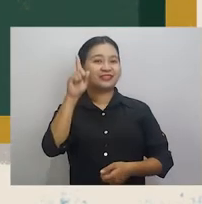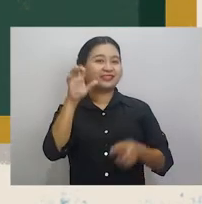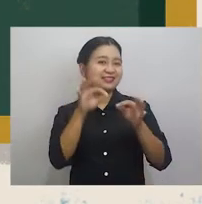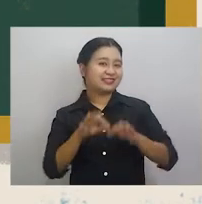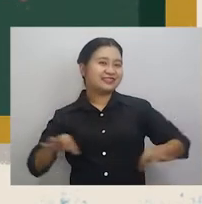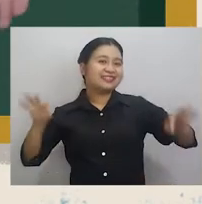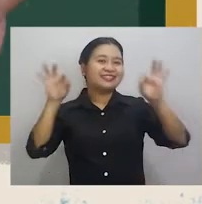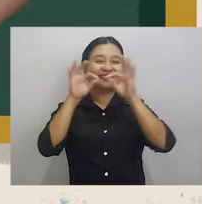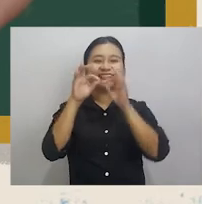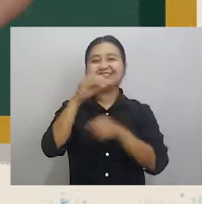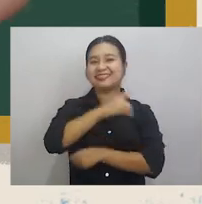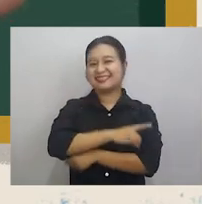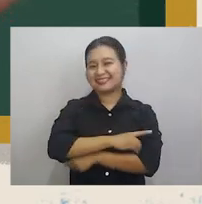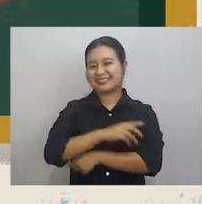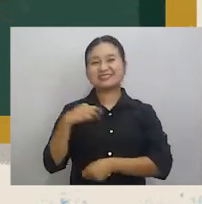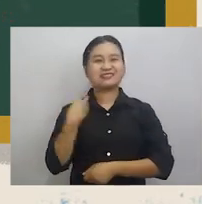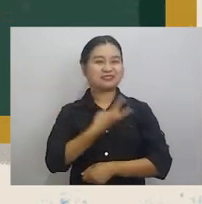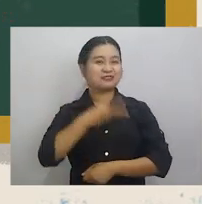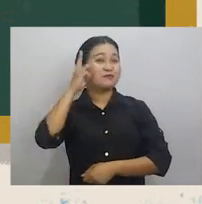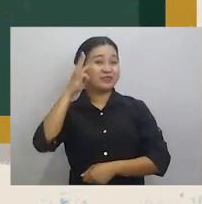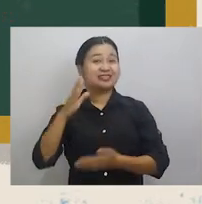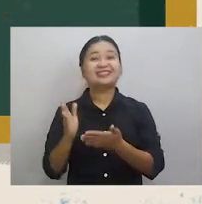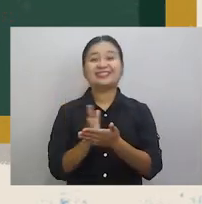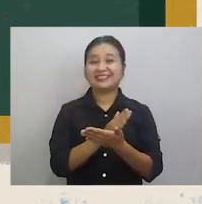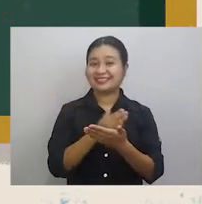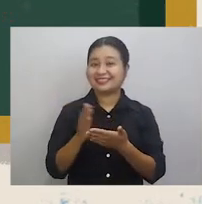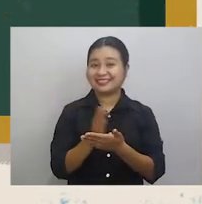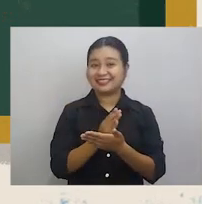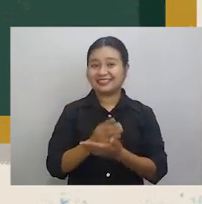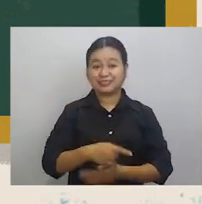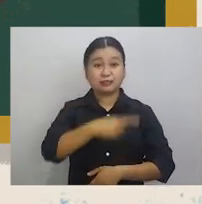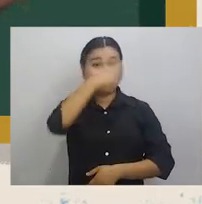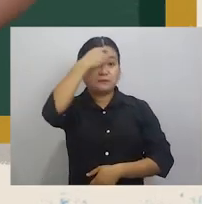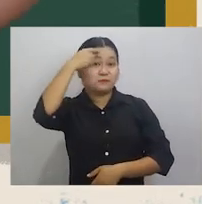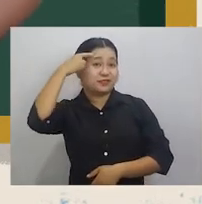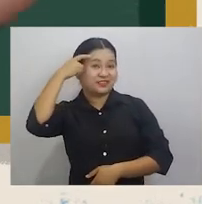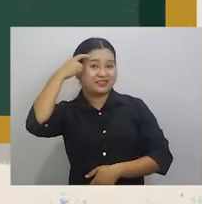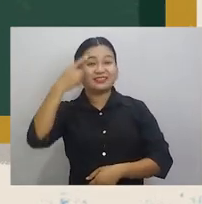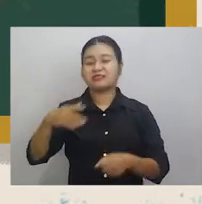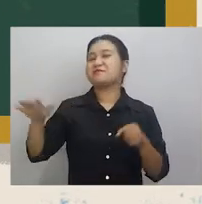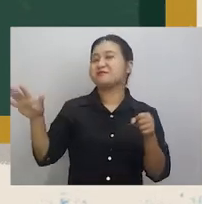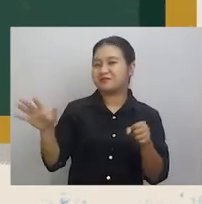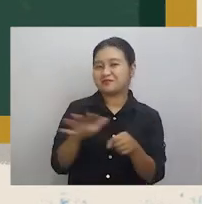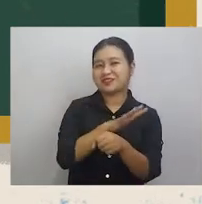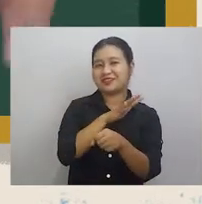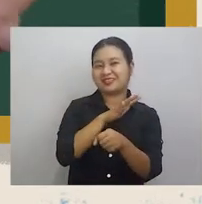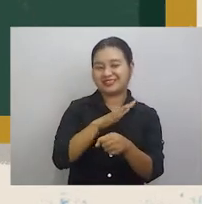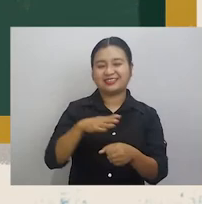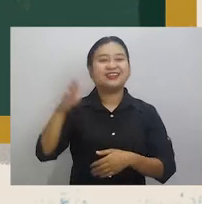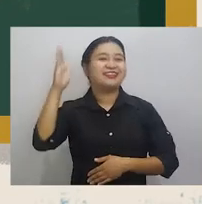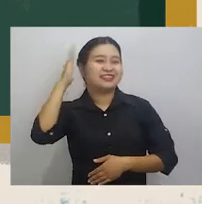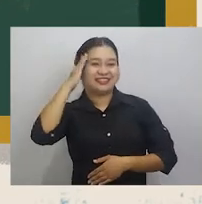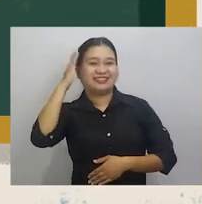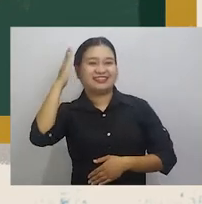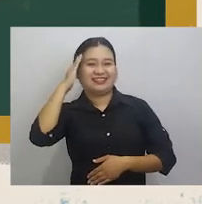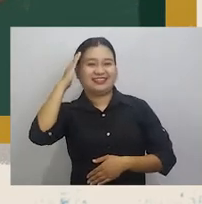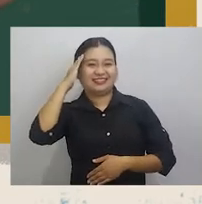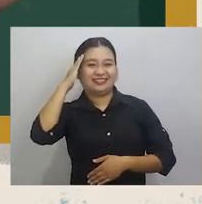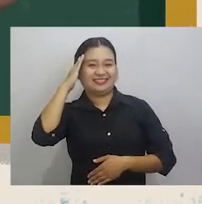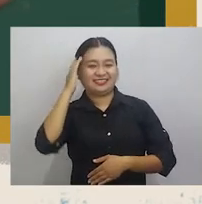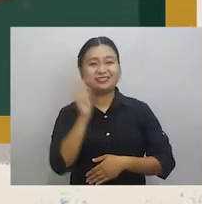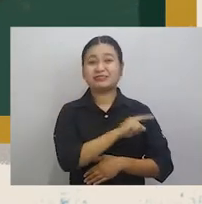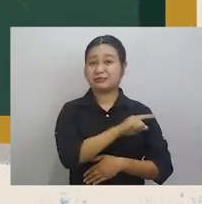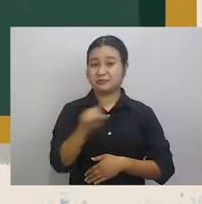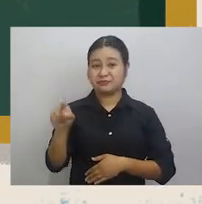isang makabuluhang araw ang ating pagsasalu-saluhan dahil siksik, liglig at umaapaw na kaalaman